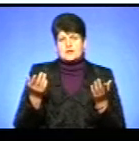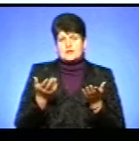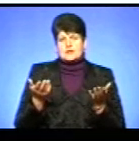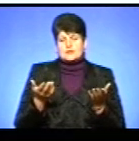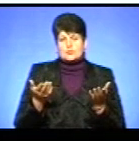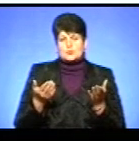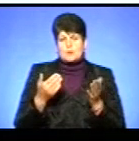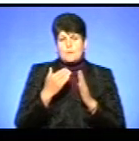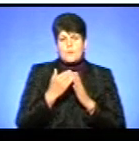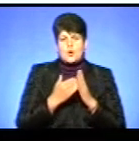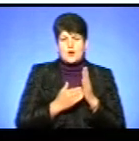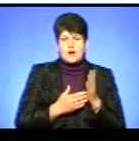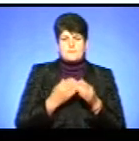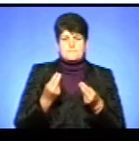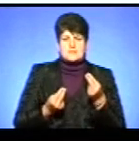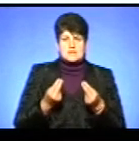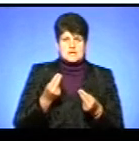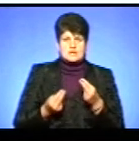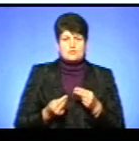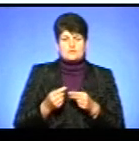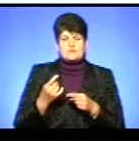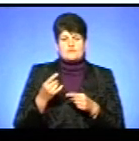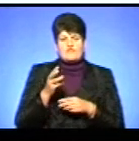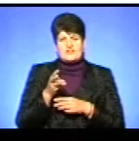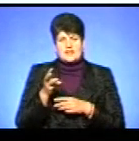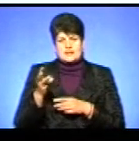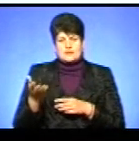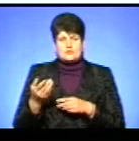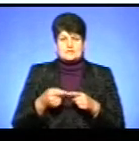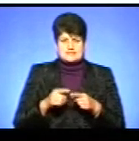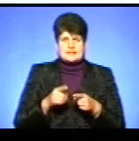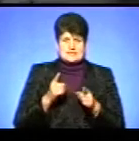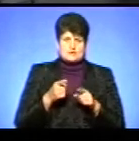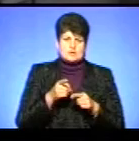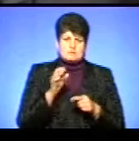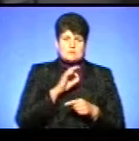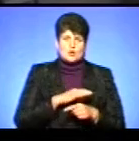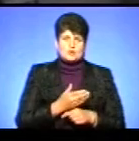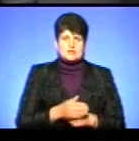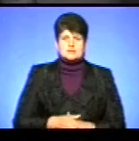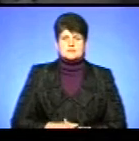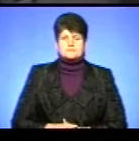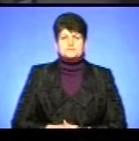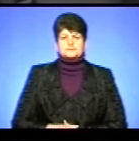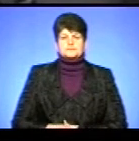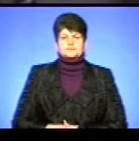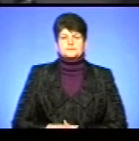знаю, програм, ігор, відео чи таке інше. Я думаю, що це дійсно їм пригодиться.